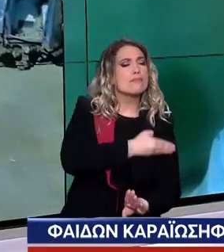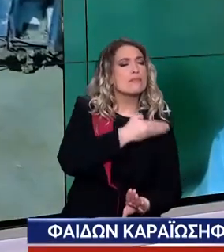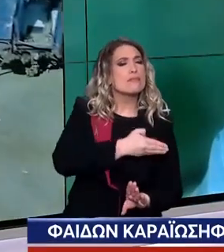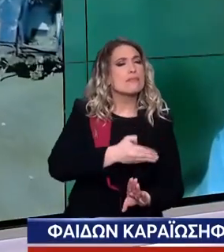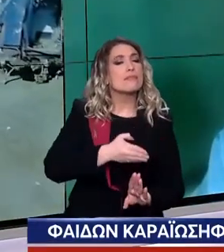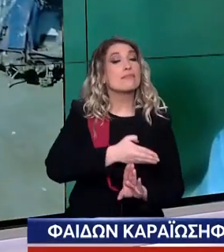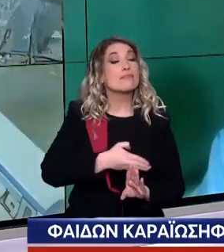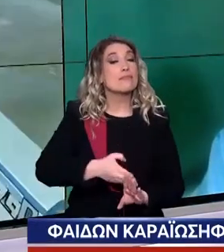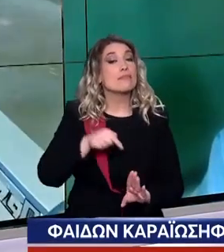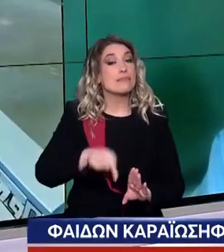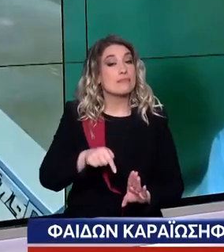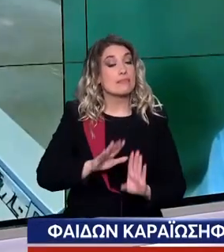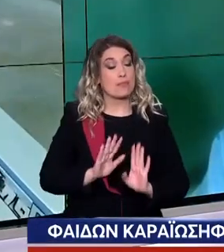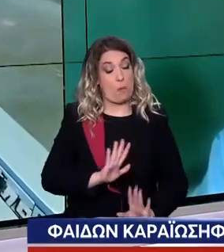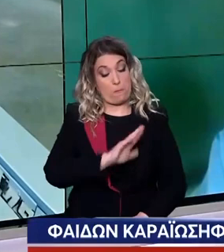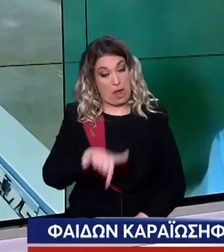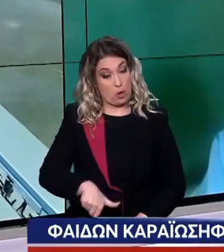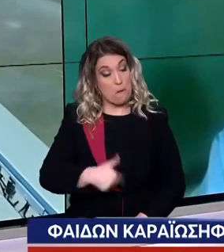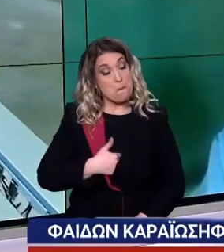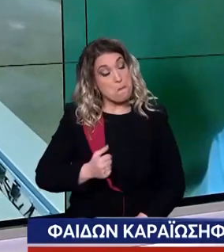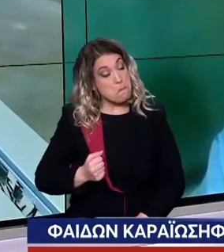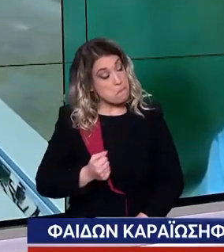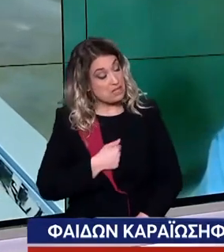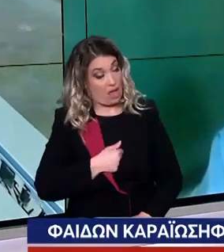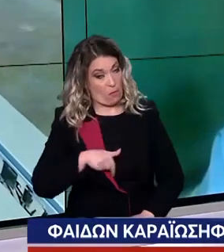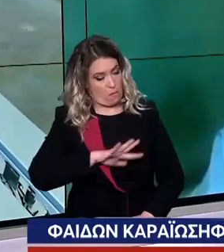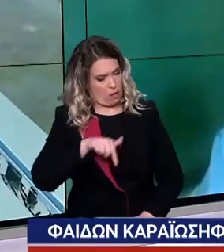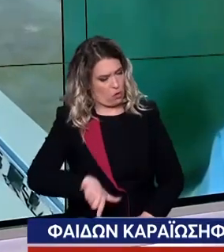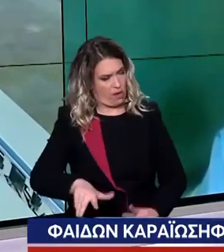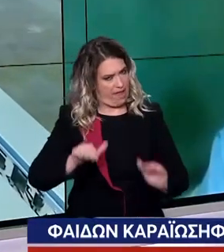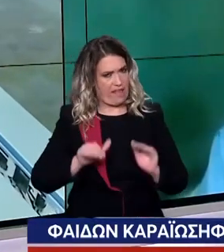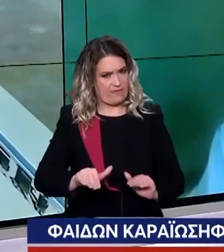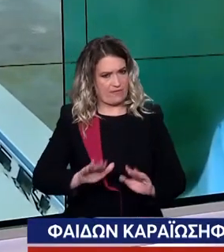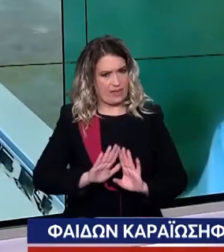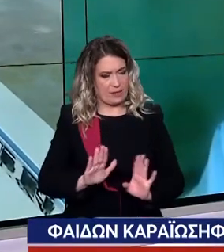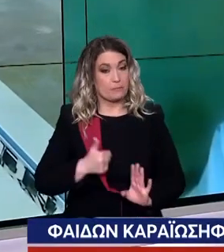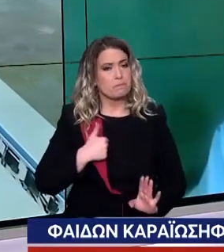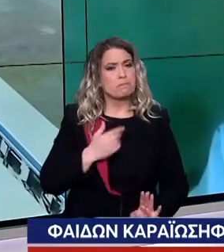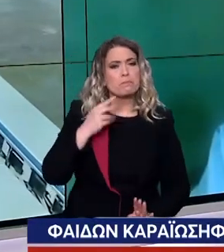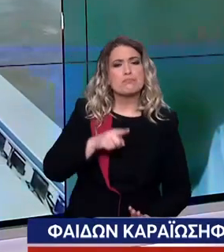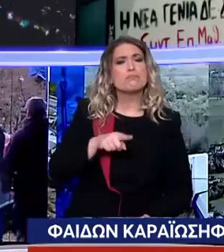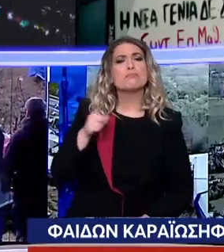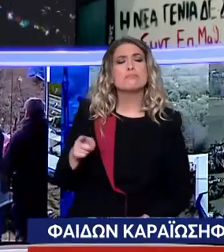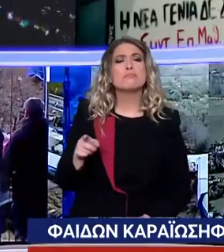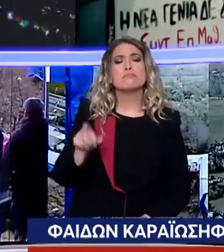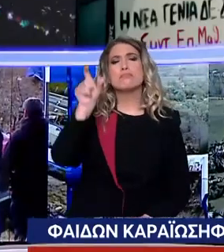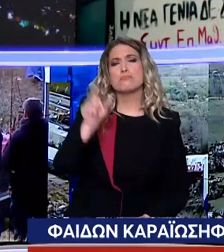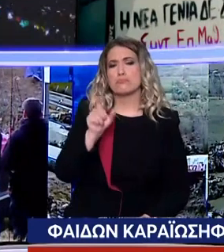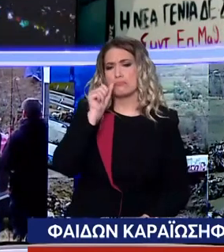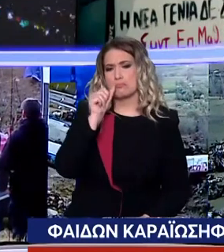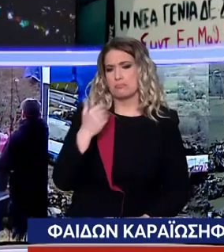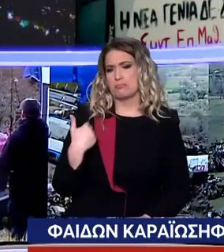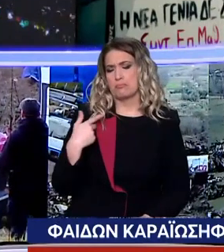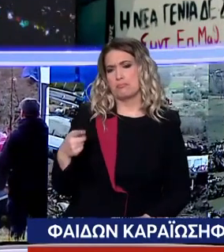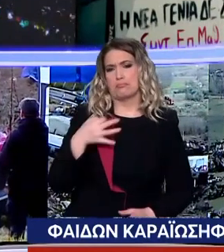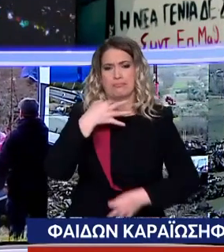φοβάμαι ότι εξακολουθεί σε μεγάλο βαθμό να ισχύει μέχρι σήμερα άκουσα τον κύριο τερεζάκη τις τελευταίες ημέρες στις δυο να